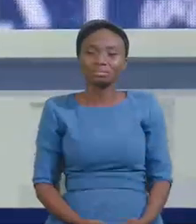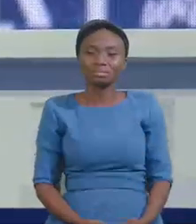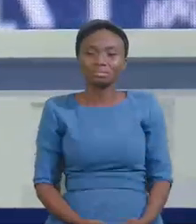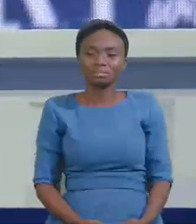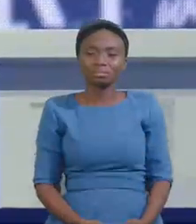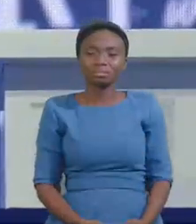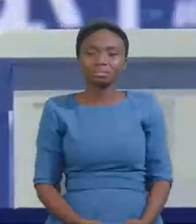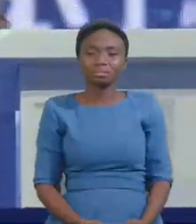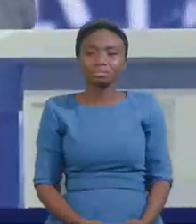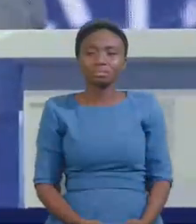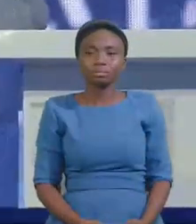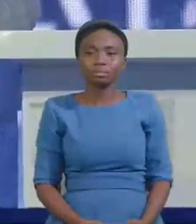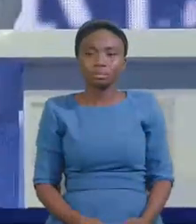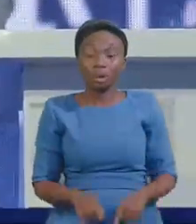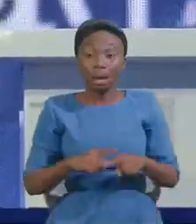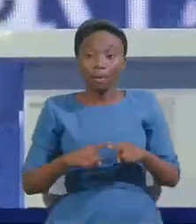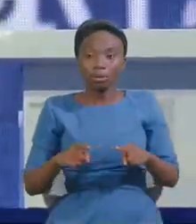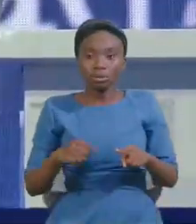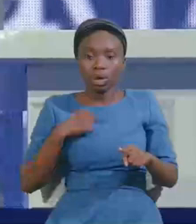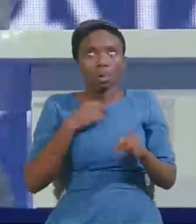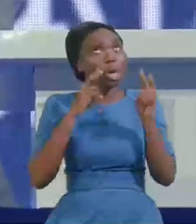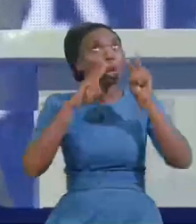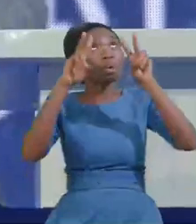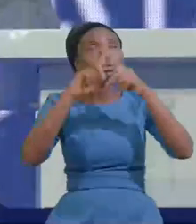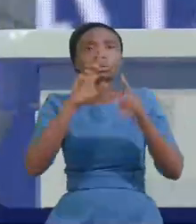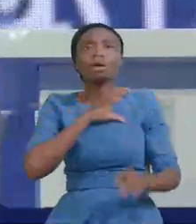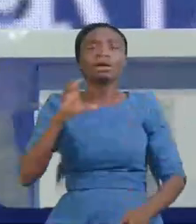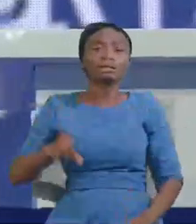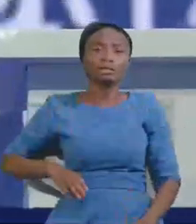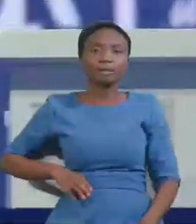Parce que sans la paix, les troubles seront là dans la journée comme dans la nuit.